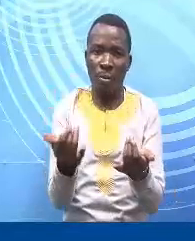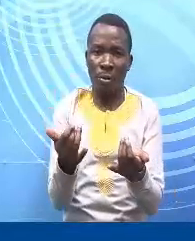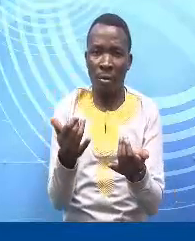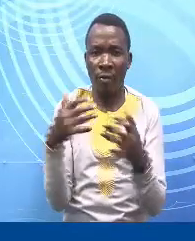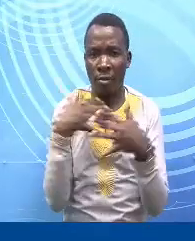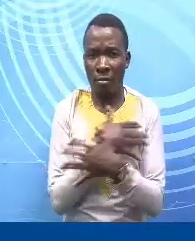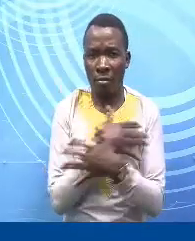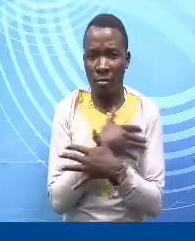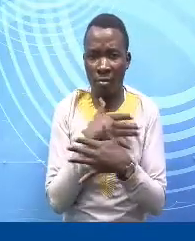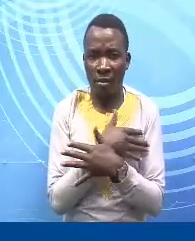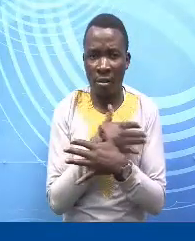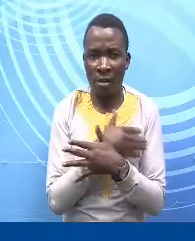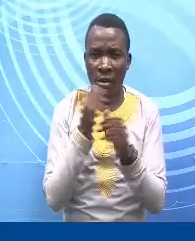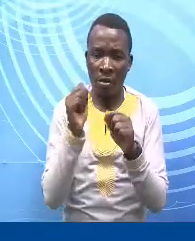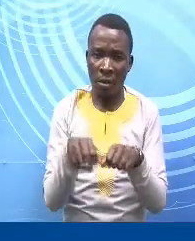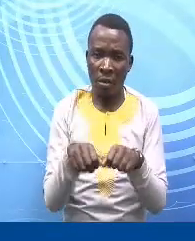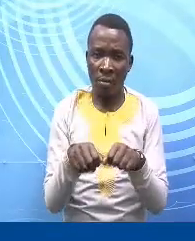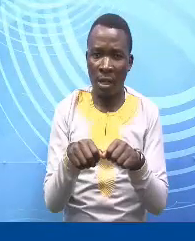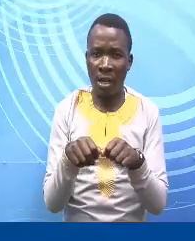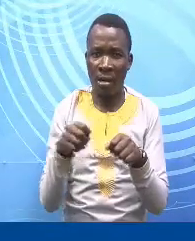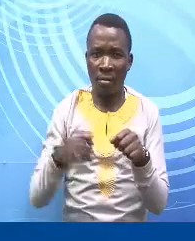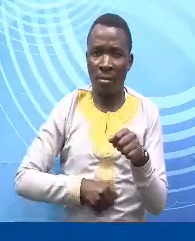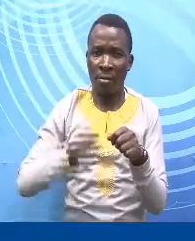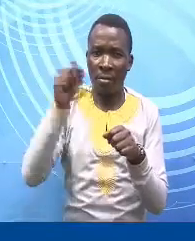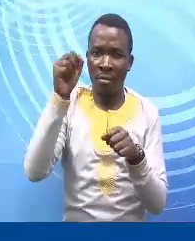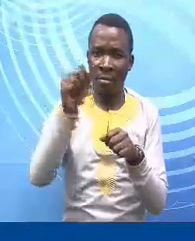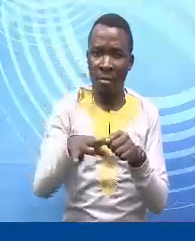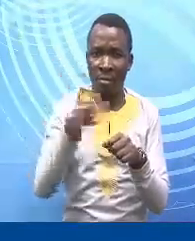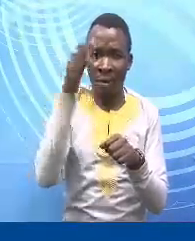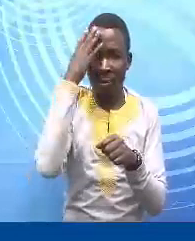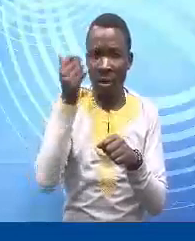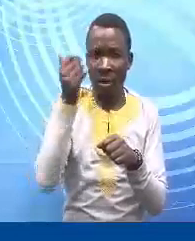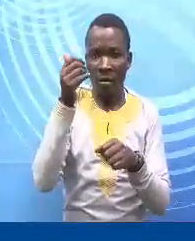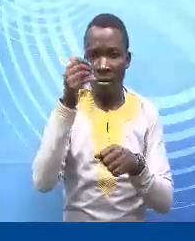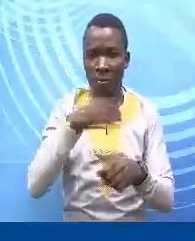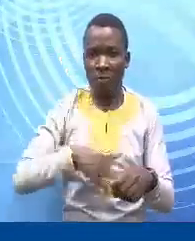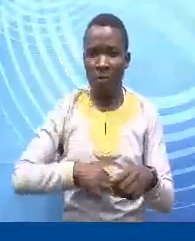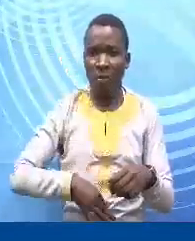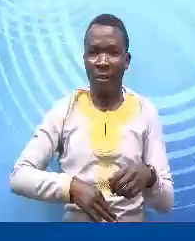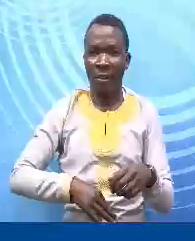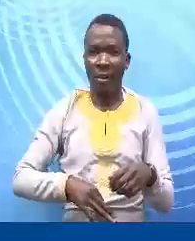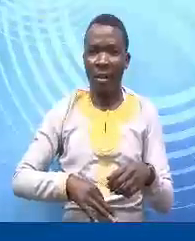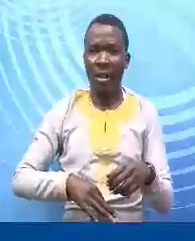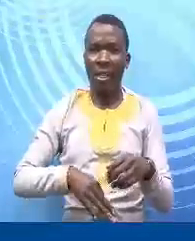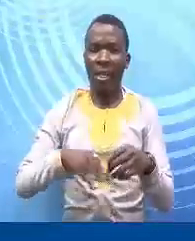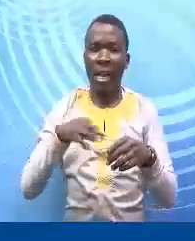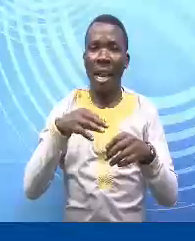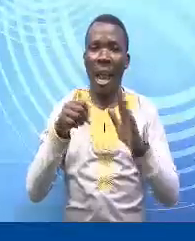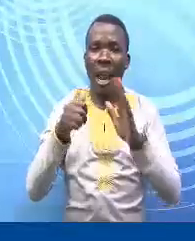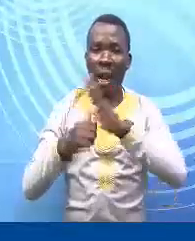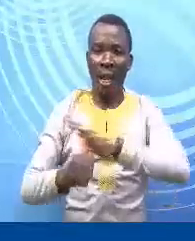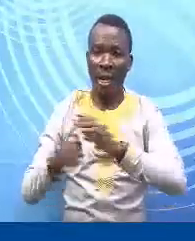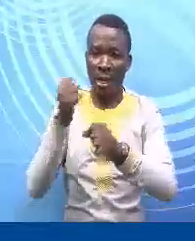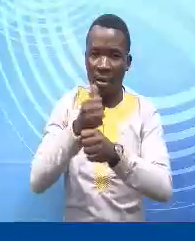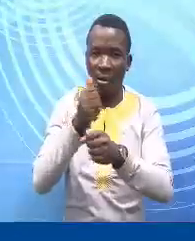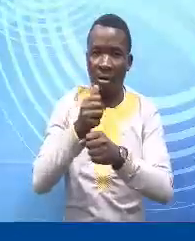mfite ubwoba yuko ashobora kuba yakuyemo inda kuko yari atwite akarengane kakorewe uyu muturage ndetse no kuba abanyerondo ngo bakomeje